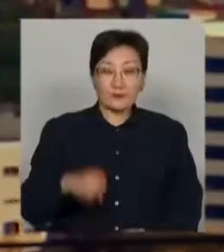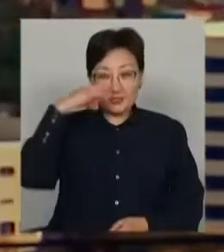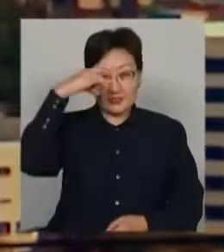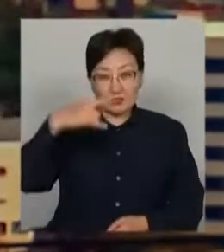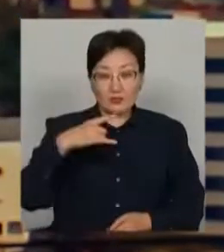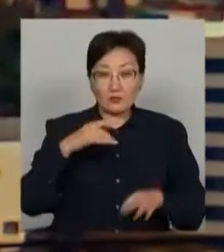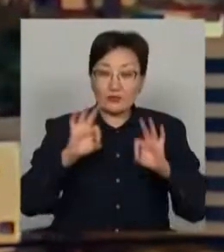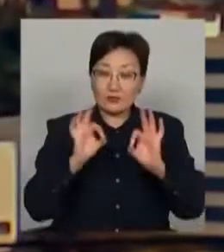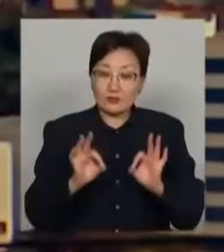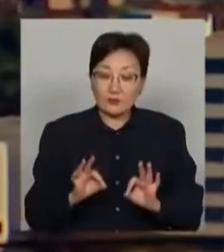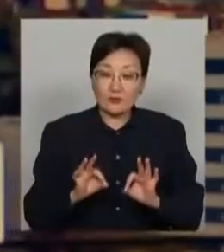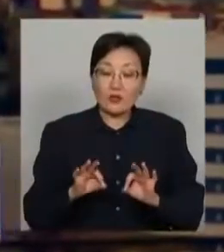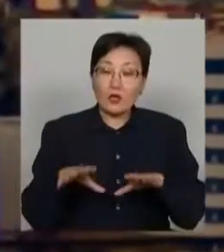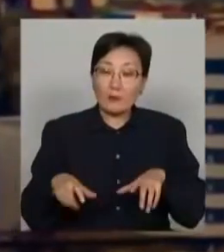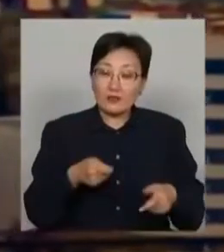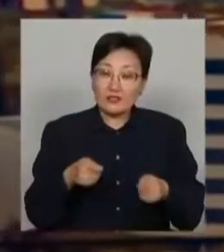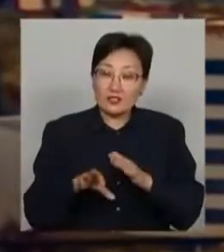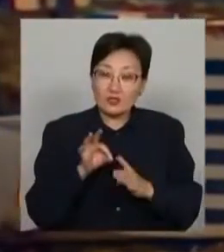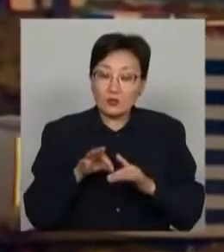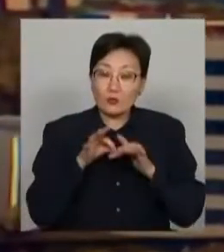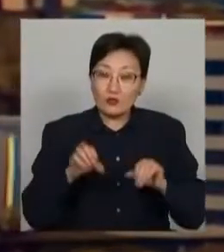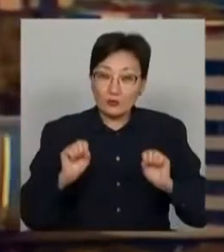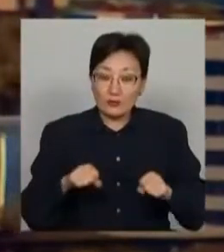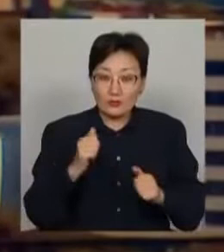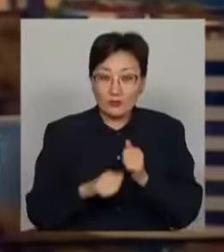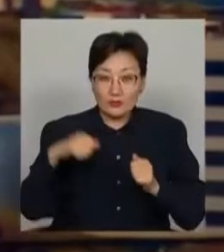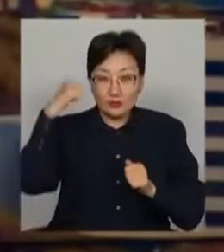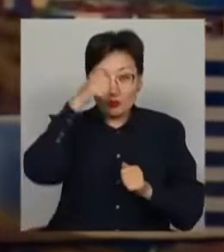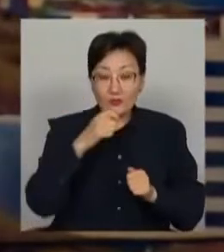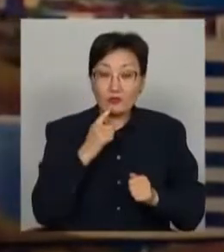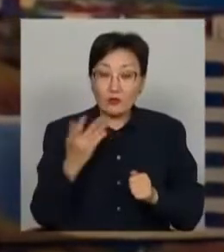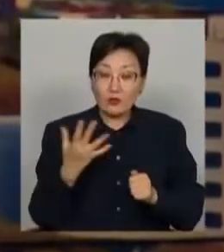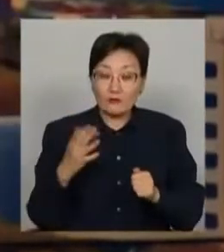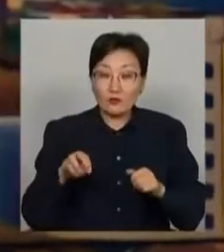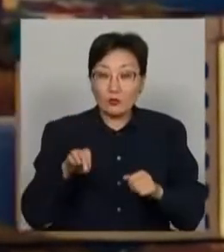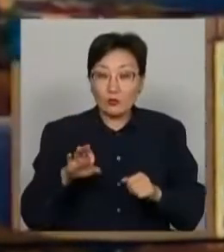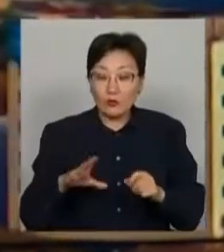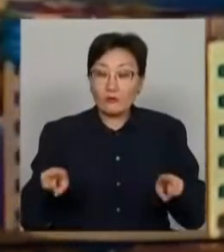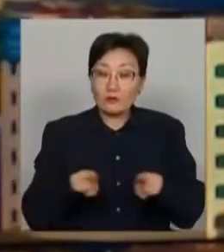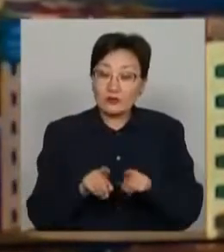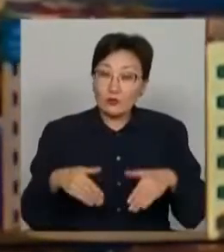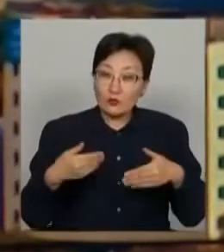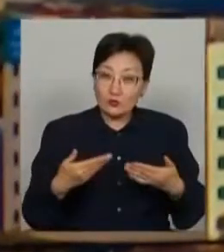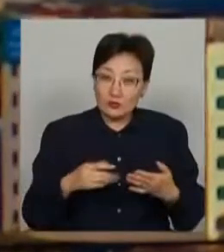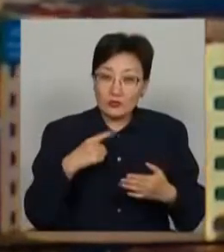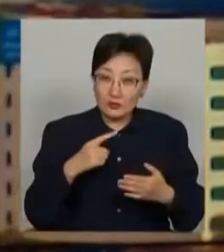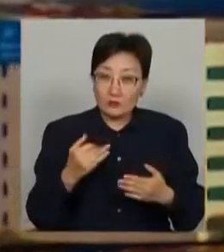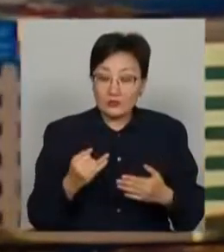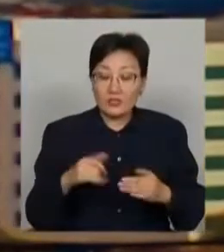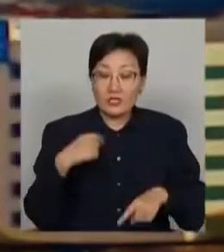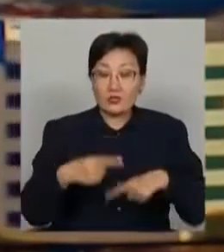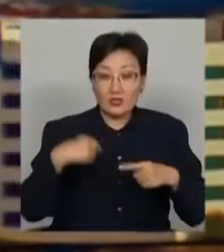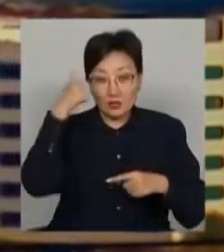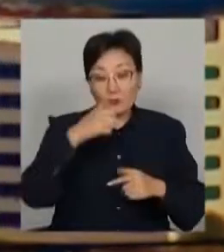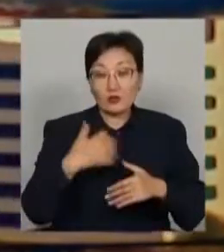Қазақстанда күзде кезектен тыс президент сайлауы өтуі мүмкін. Жыл сайынғы жолдауда Қасым Жомарт Тоқаев осындай ұсыныс жасады. Сондай-ақ келесі